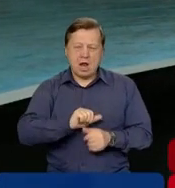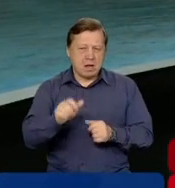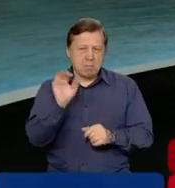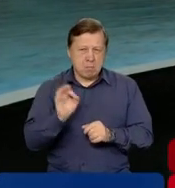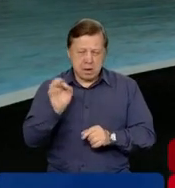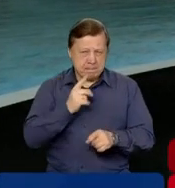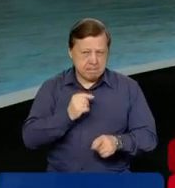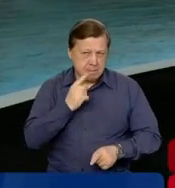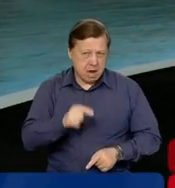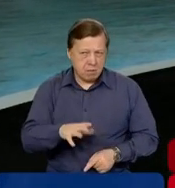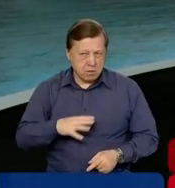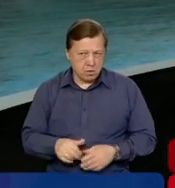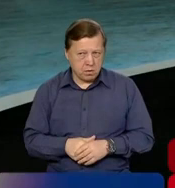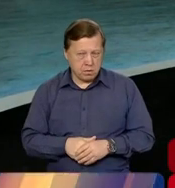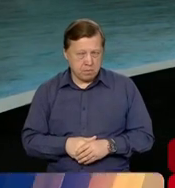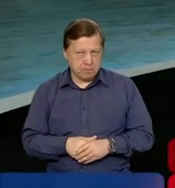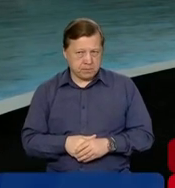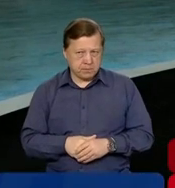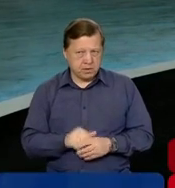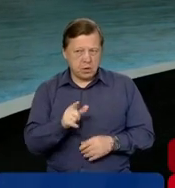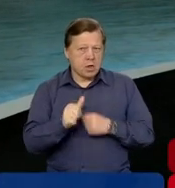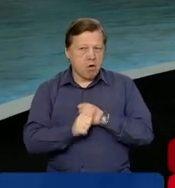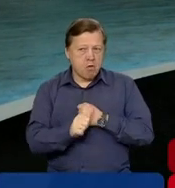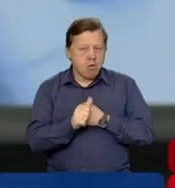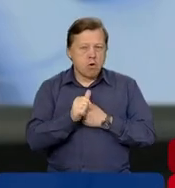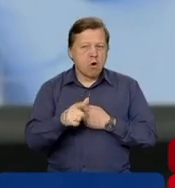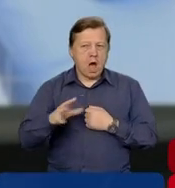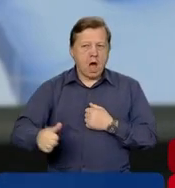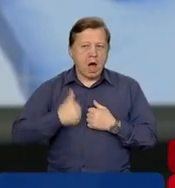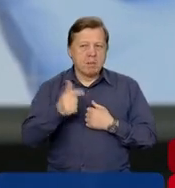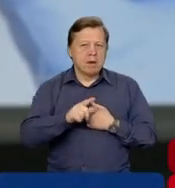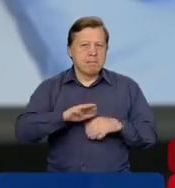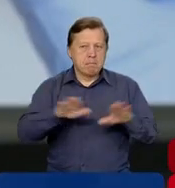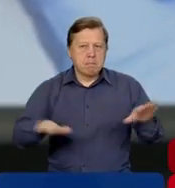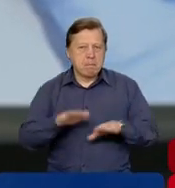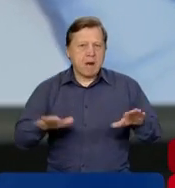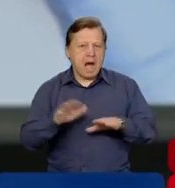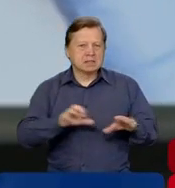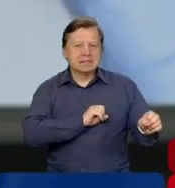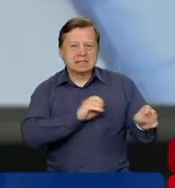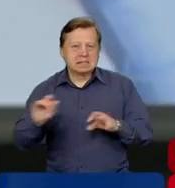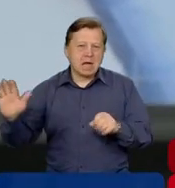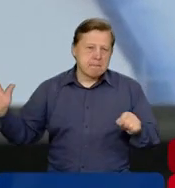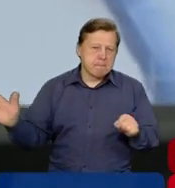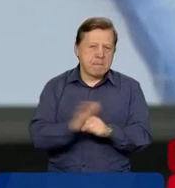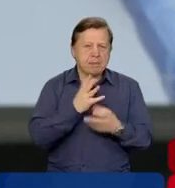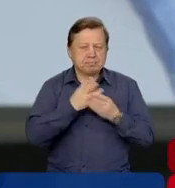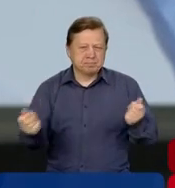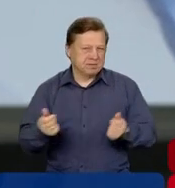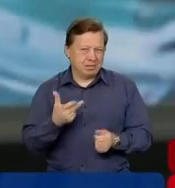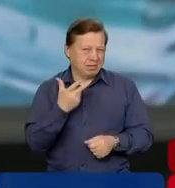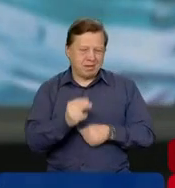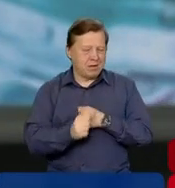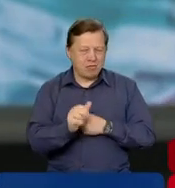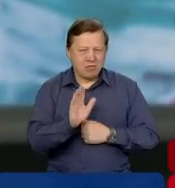i to nie chodziło o to, żeby ta całe otoczenie basenu było pozbawione jakichkolwiek drobnoustrojów. W dużej ilości ten chlor był